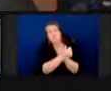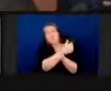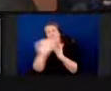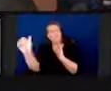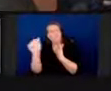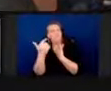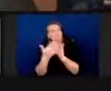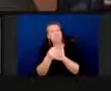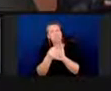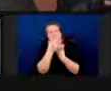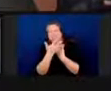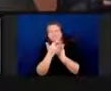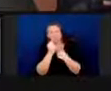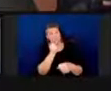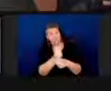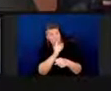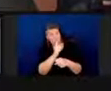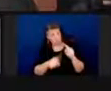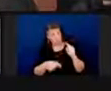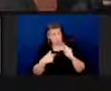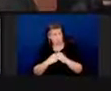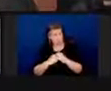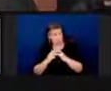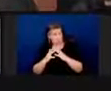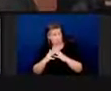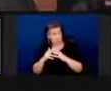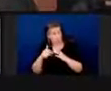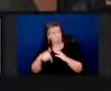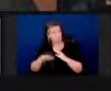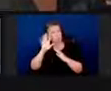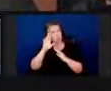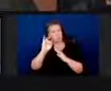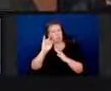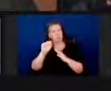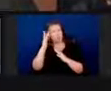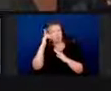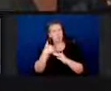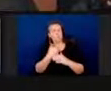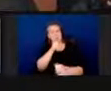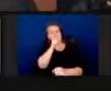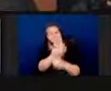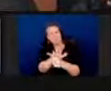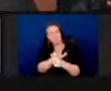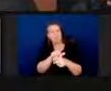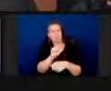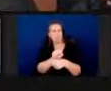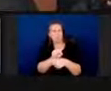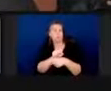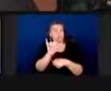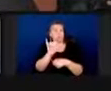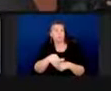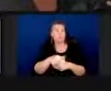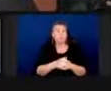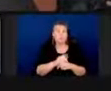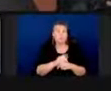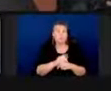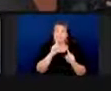واضحة. ومن المهم أيضا أن نتأكد من أن الأشياء التي يتم